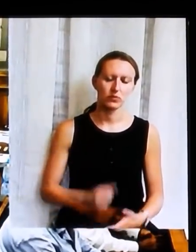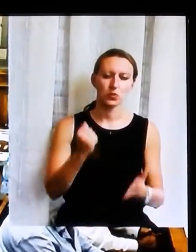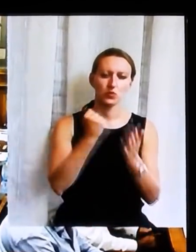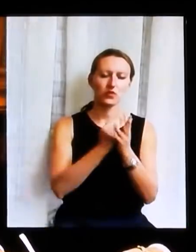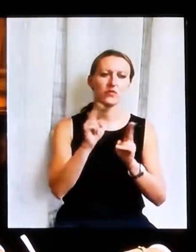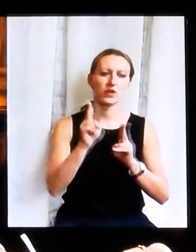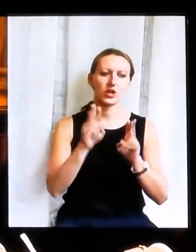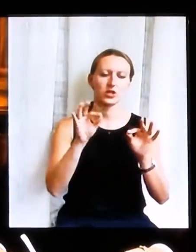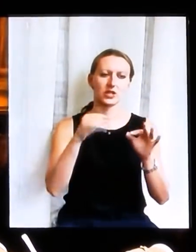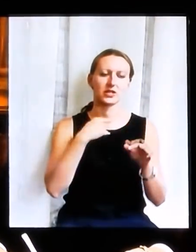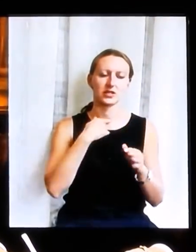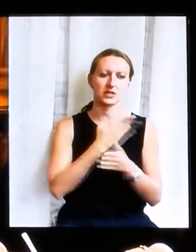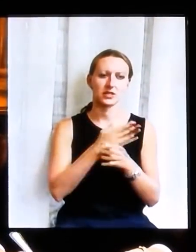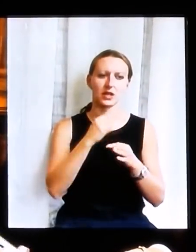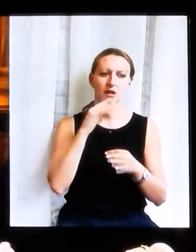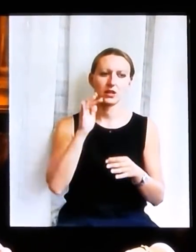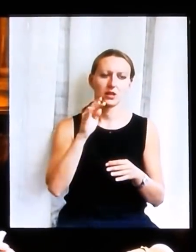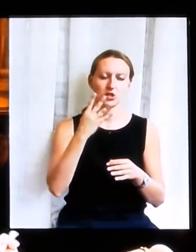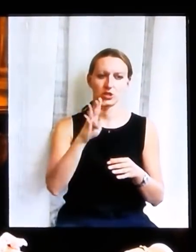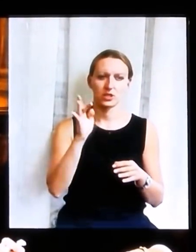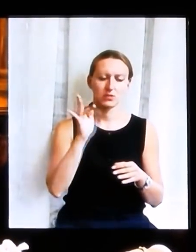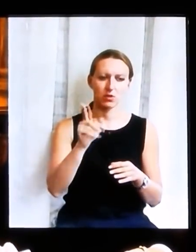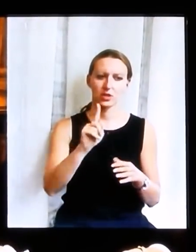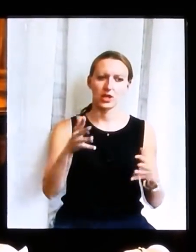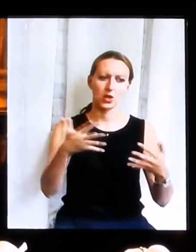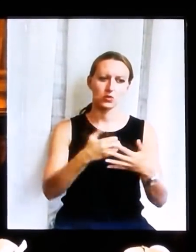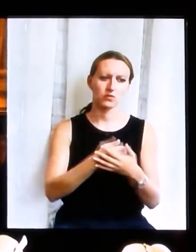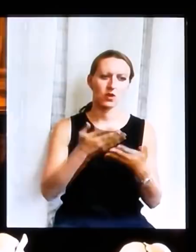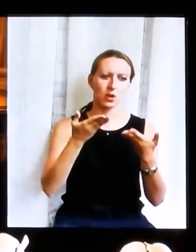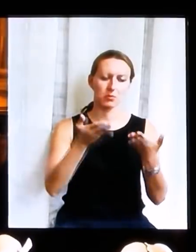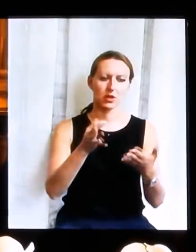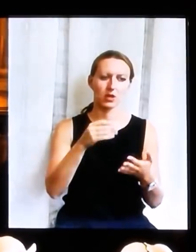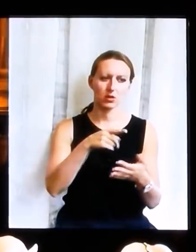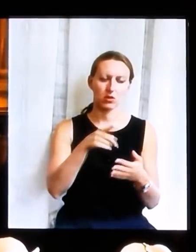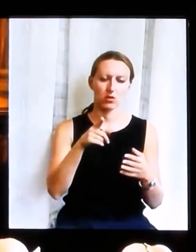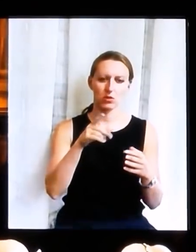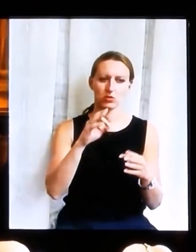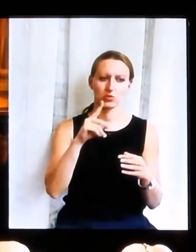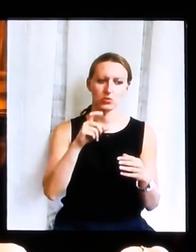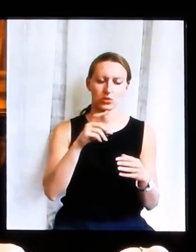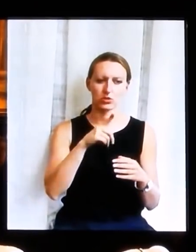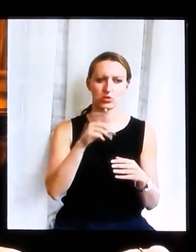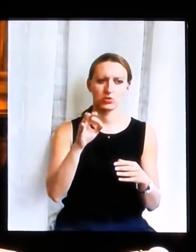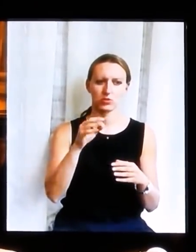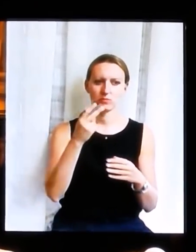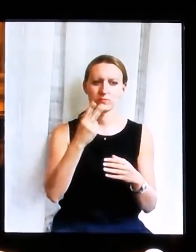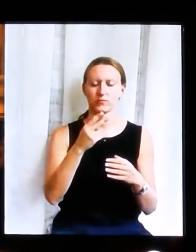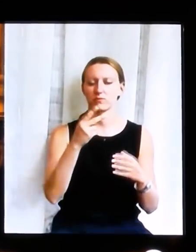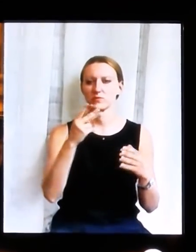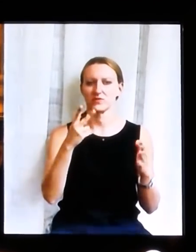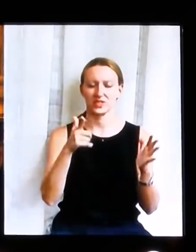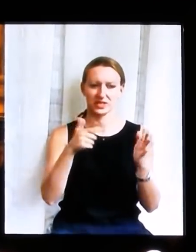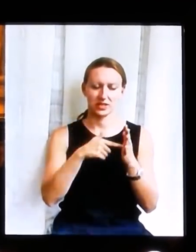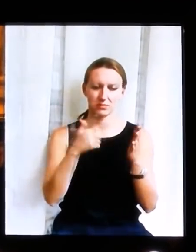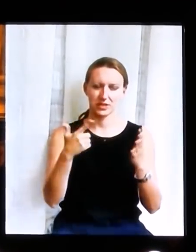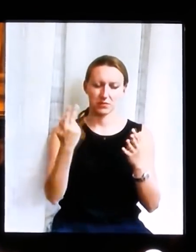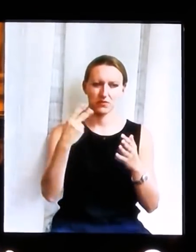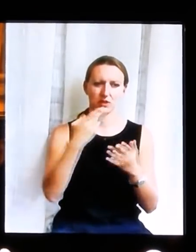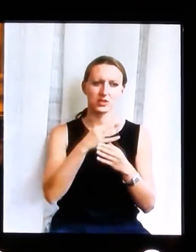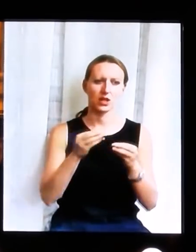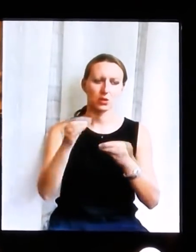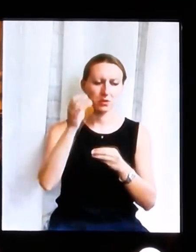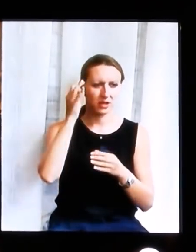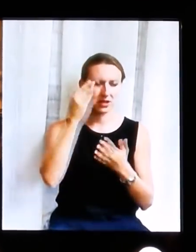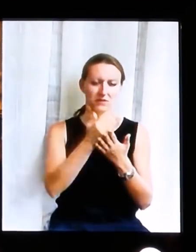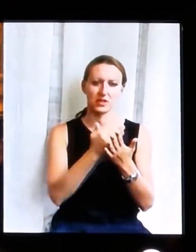Utvrđujem da vijeće s 10 glasova za i 14 glasova protiv nije usvojilo prijedlog kolege Čurića od 30.7.2018. godine za